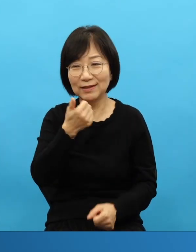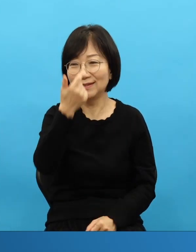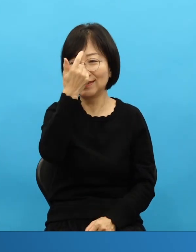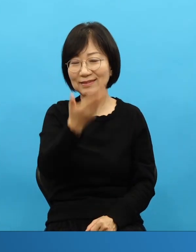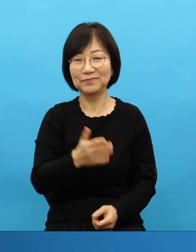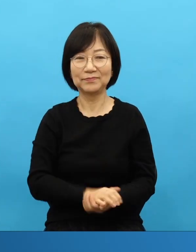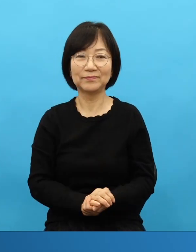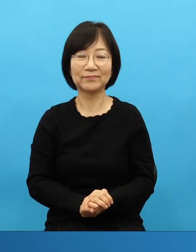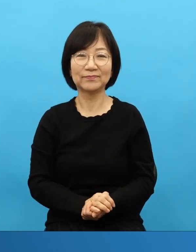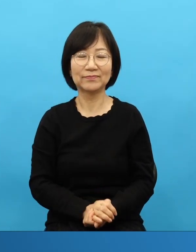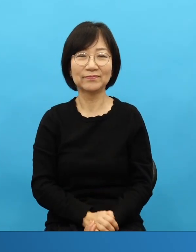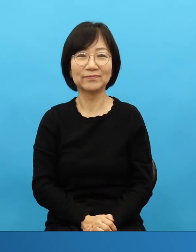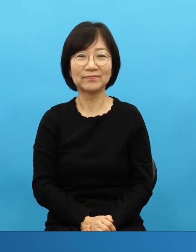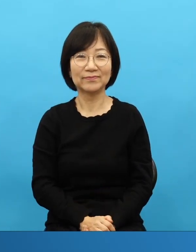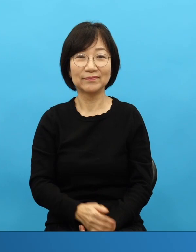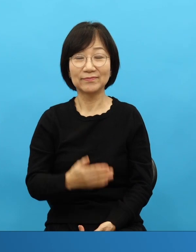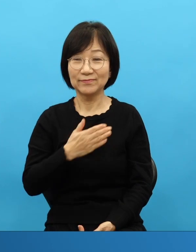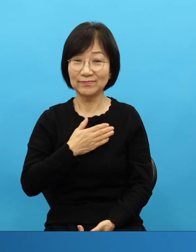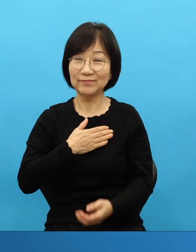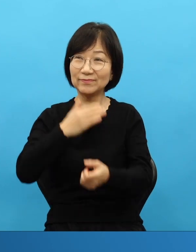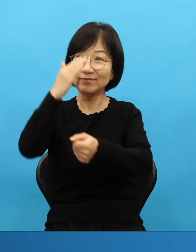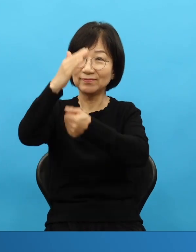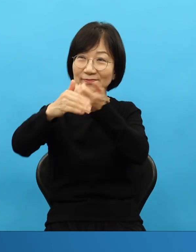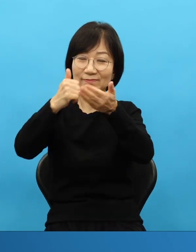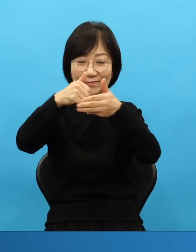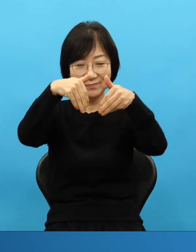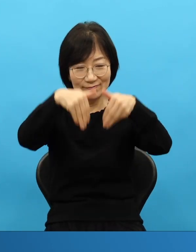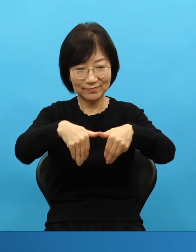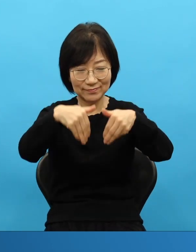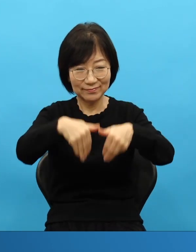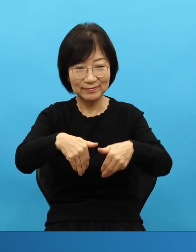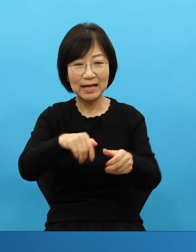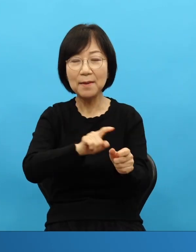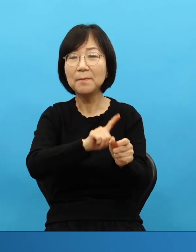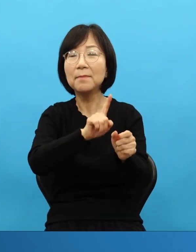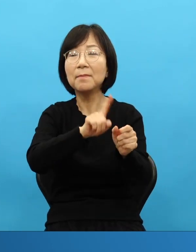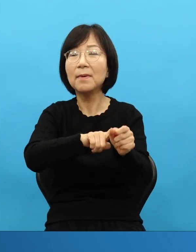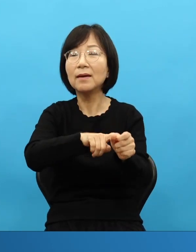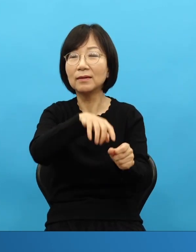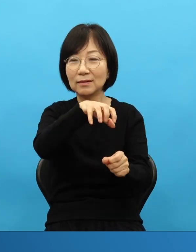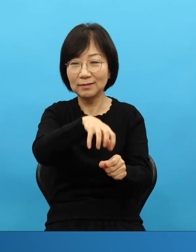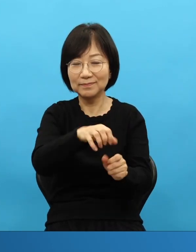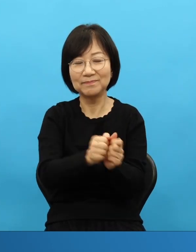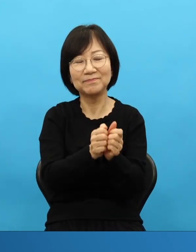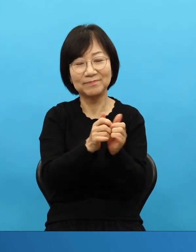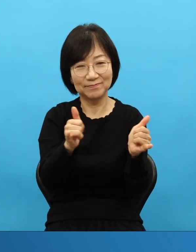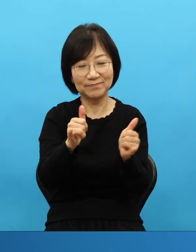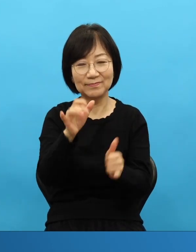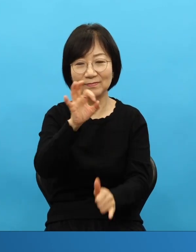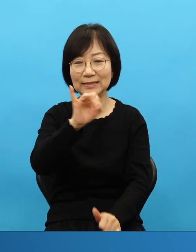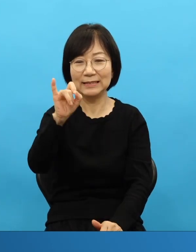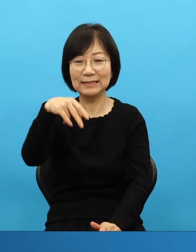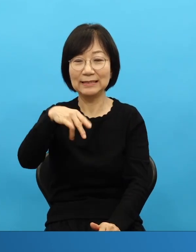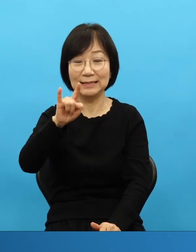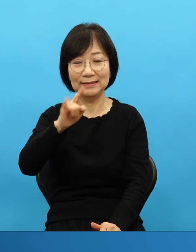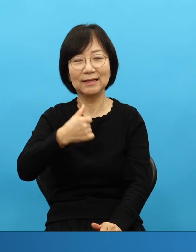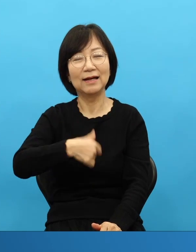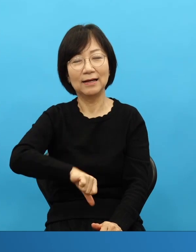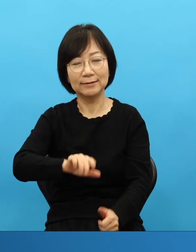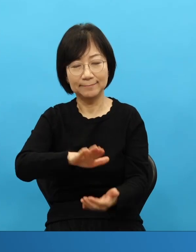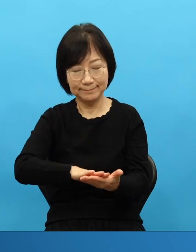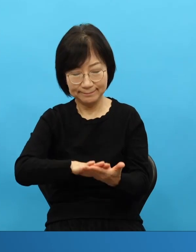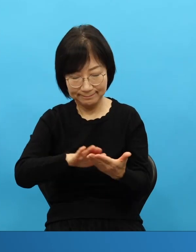하나님의 종 베들레헴 사람 이세 아들입니다. That I am the son of the servant of God, of Jesse the